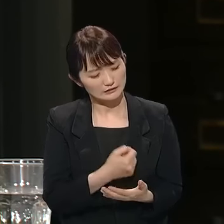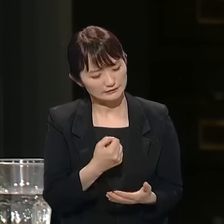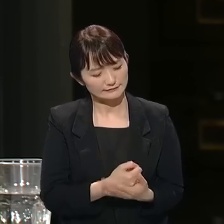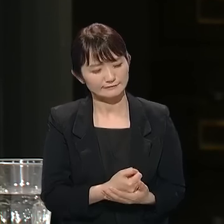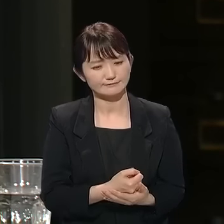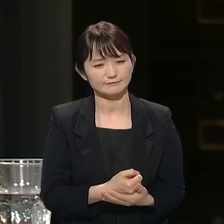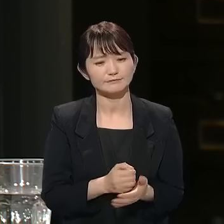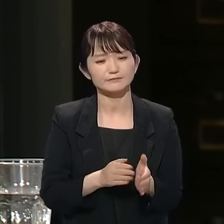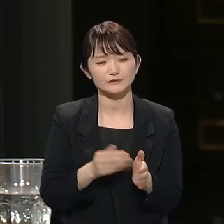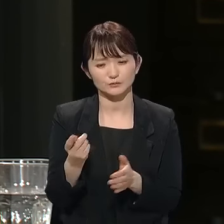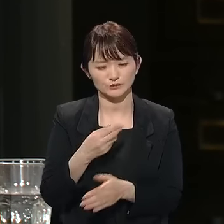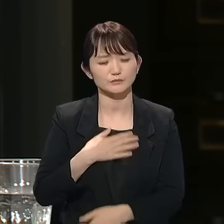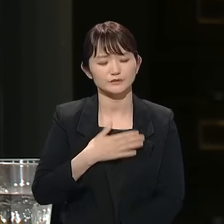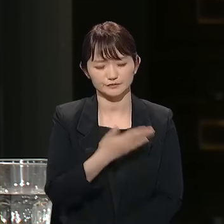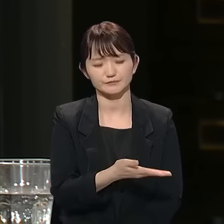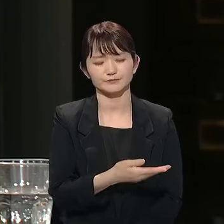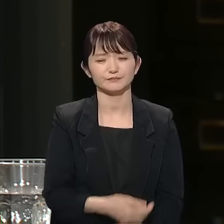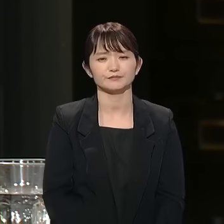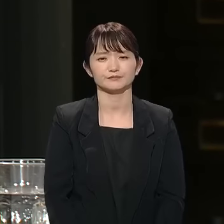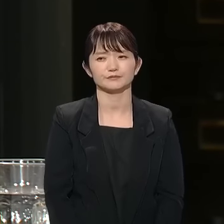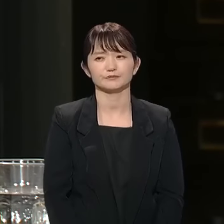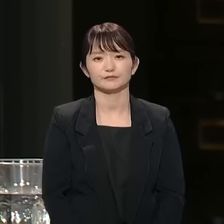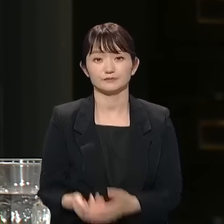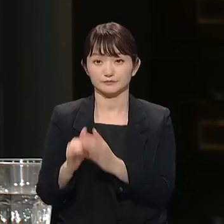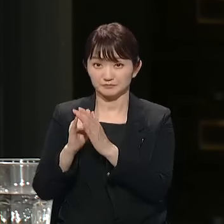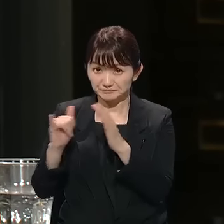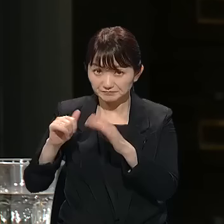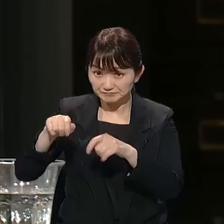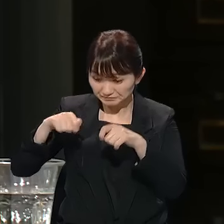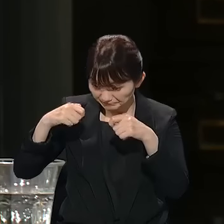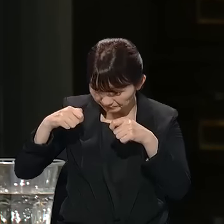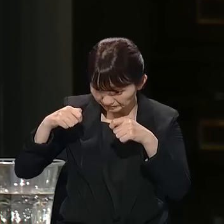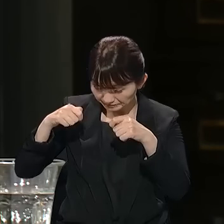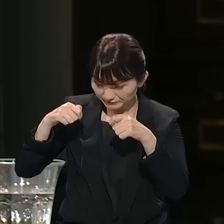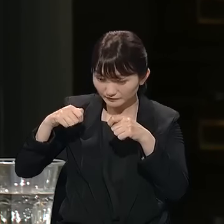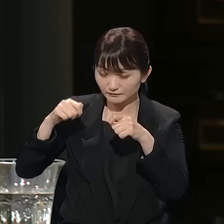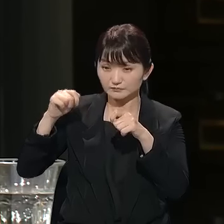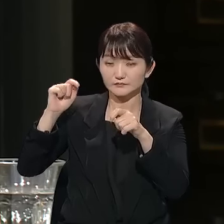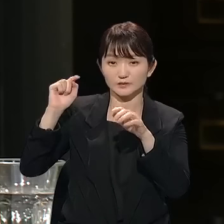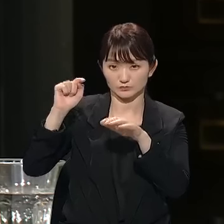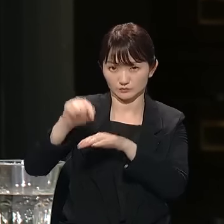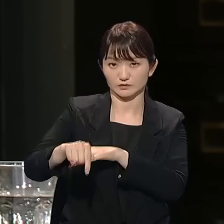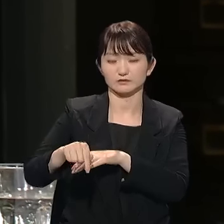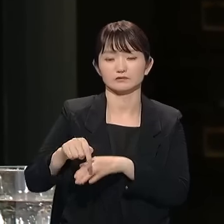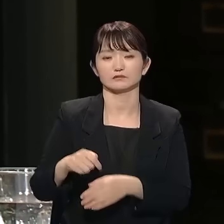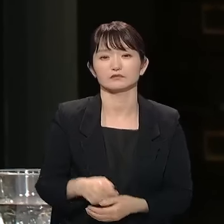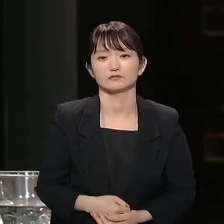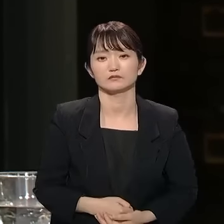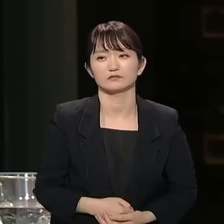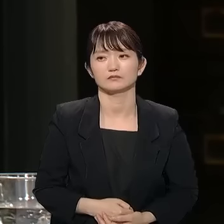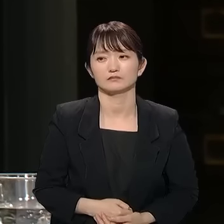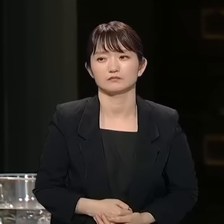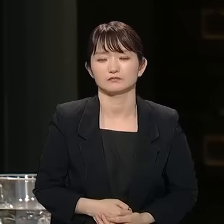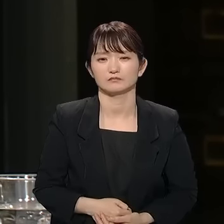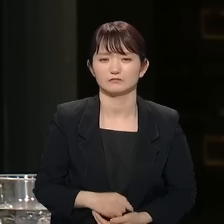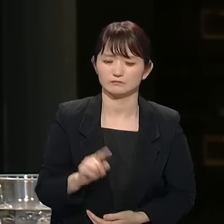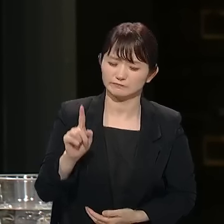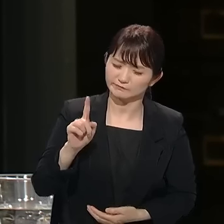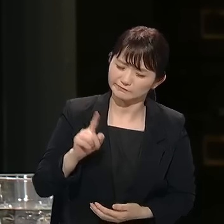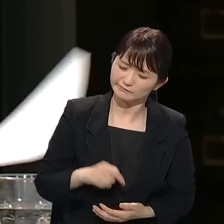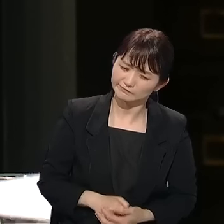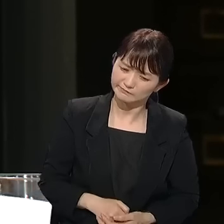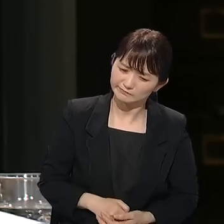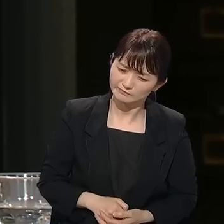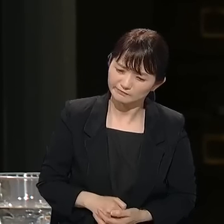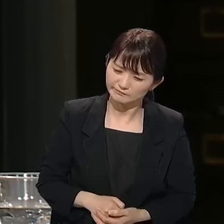보니까 비밀번호 알려주고 가족들하고 식사를 하러 일단 갔답니다. 자 그런데 뭔가 좀 그래도